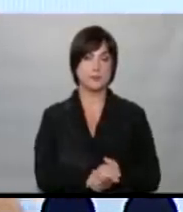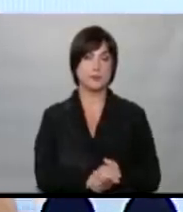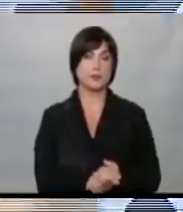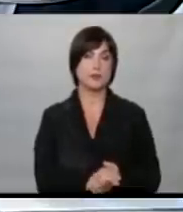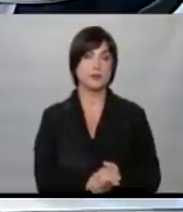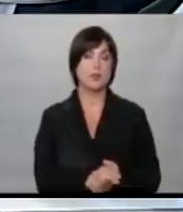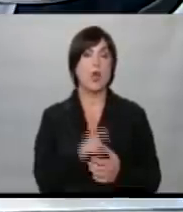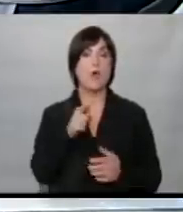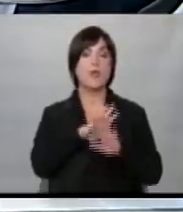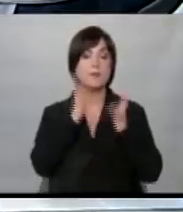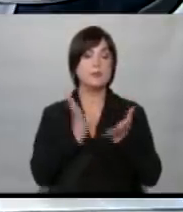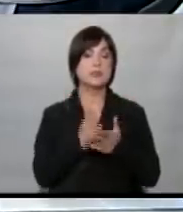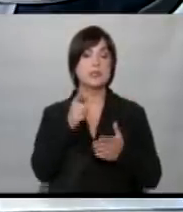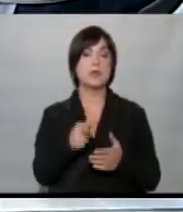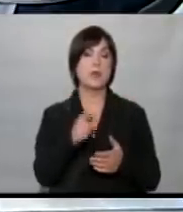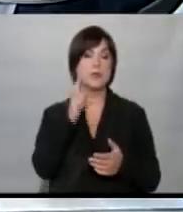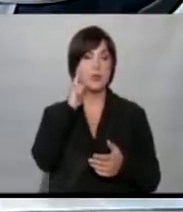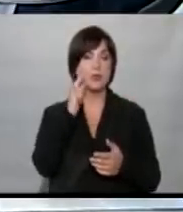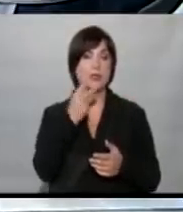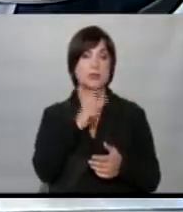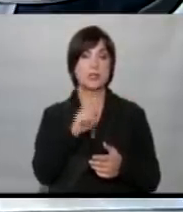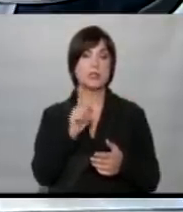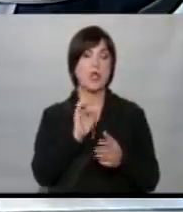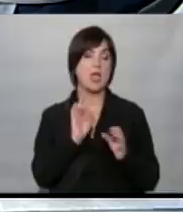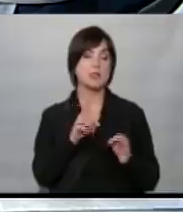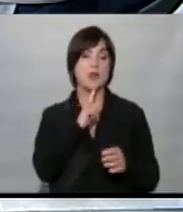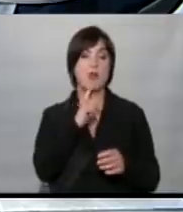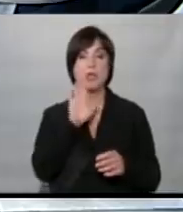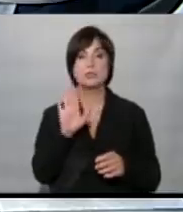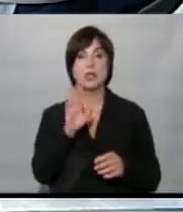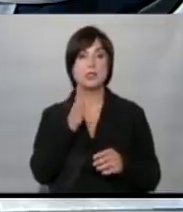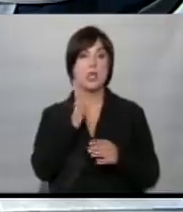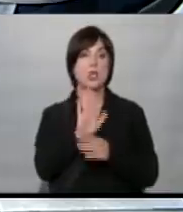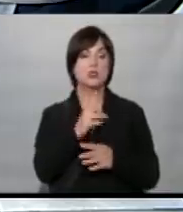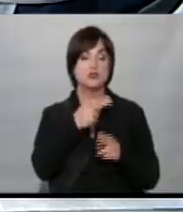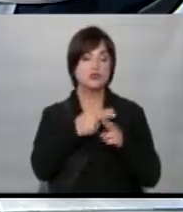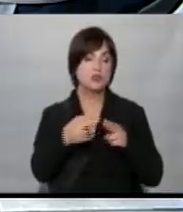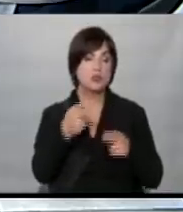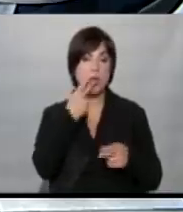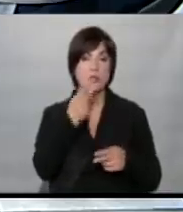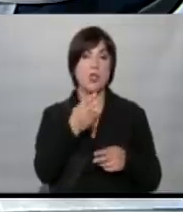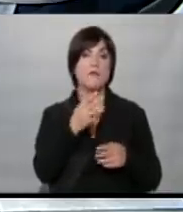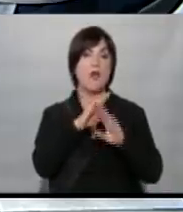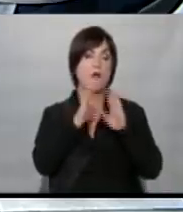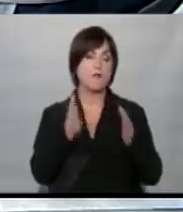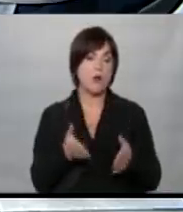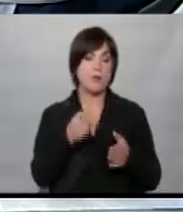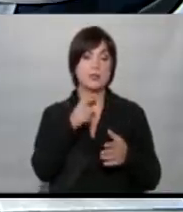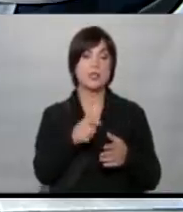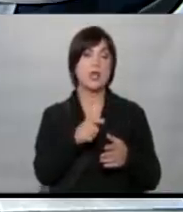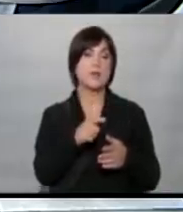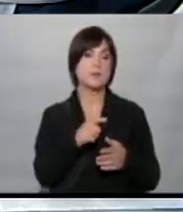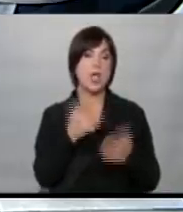Македонија. Тие беа сите поставени методолошки, аз чисто гледам. Без разлика аз која страна ја застапувам, чисто формата и методологијата